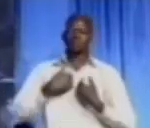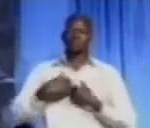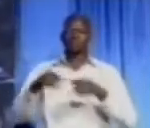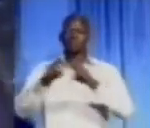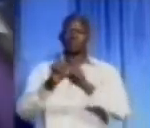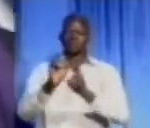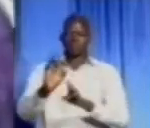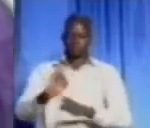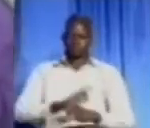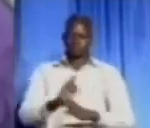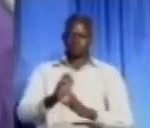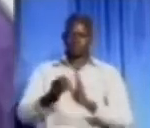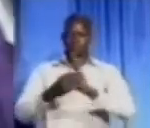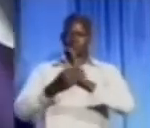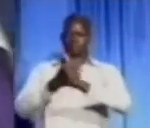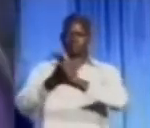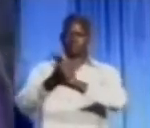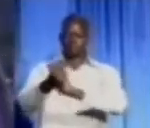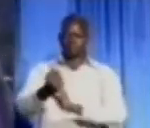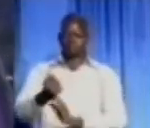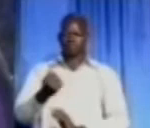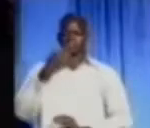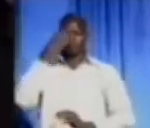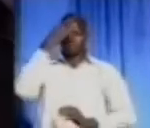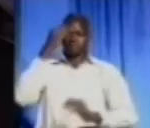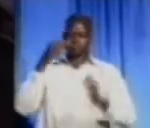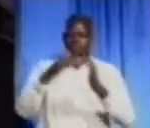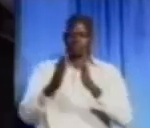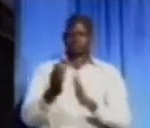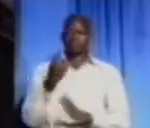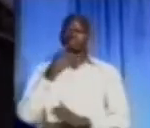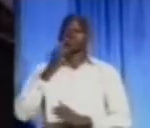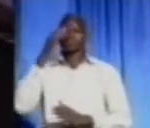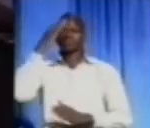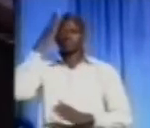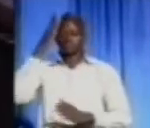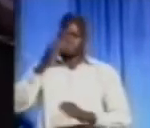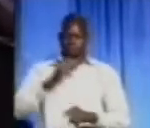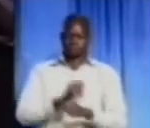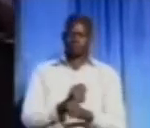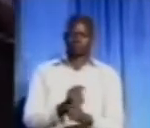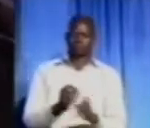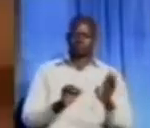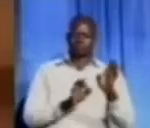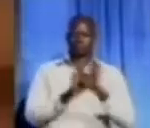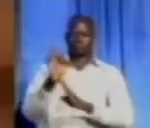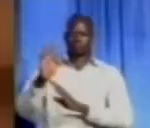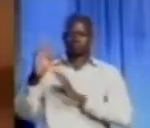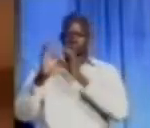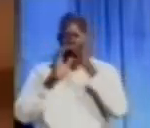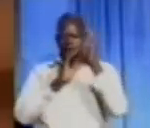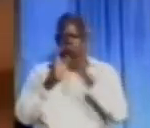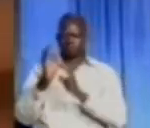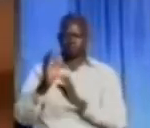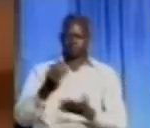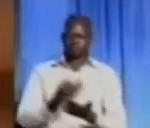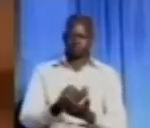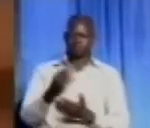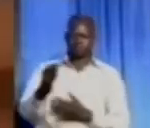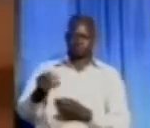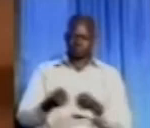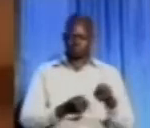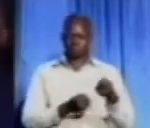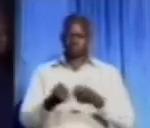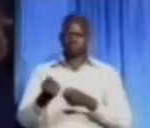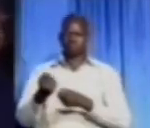le spécialiste, parce que l'étudiant doit connaître son métier. Les filières d'études des lauréats vont de la communication, des finances, du